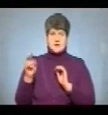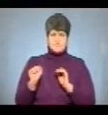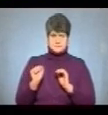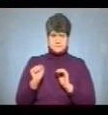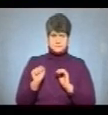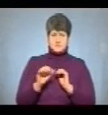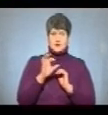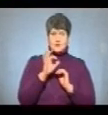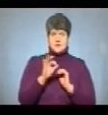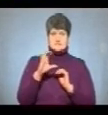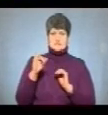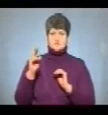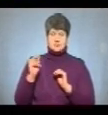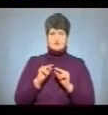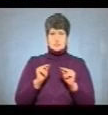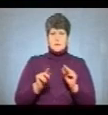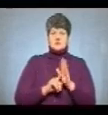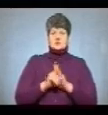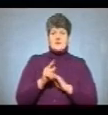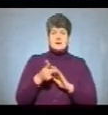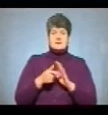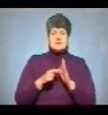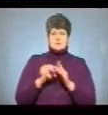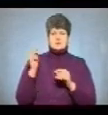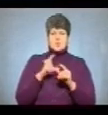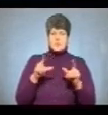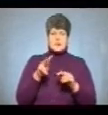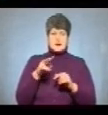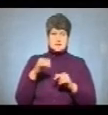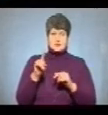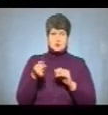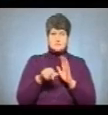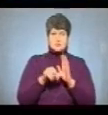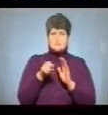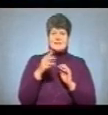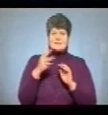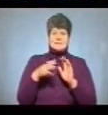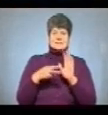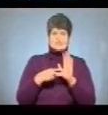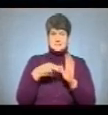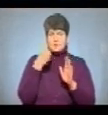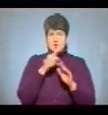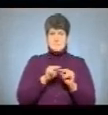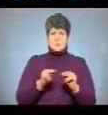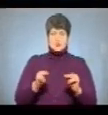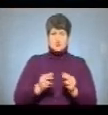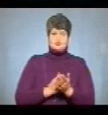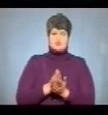Ольга Зудько – вчитель початкових класів школи-ліцеї номер 6 Тернополя. У неї 37 років педагогічного стажу.